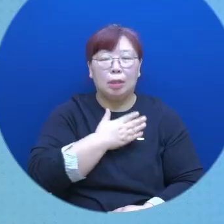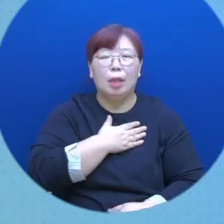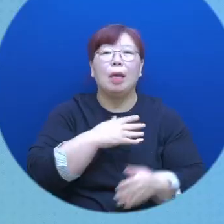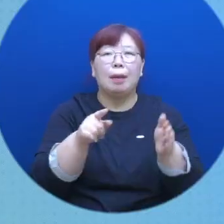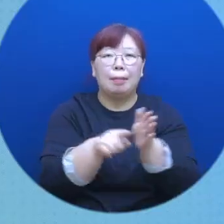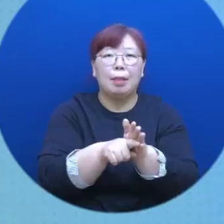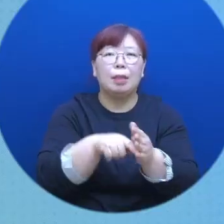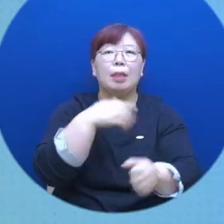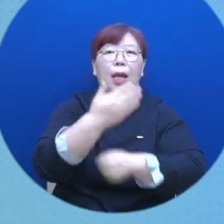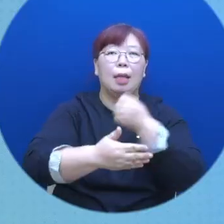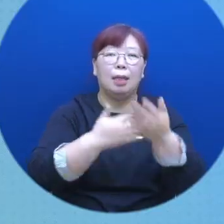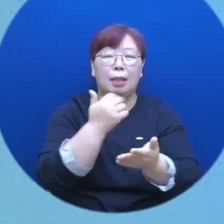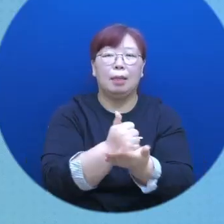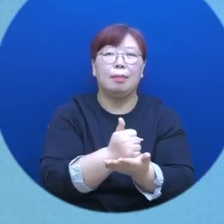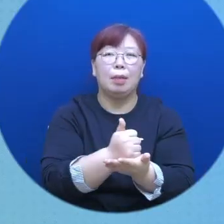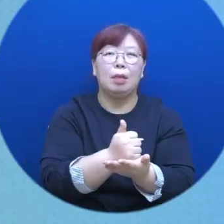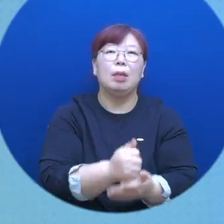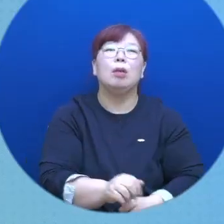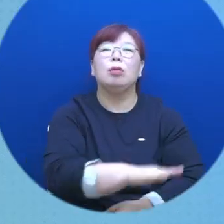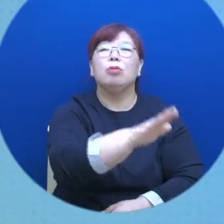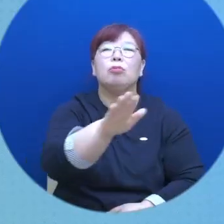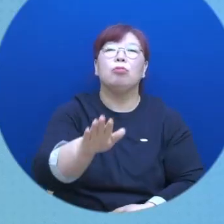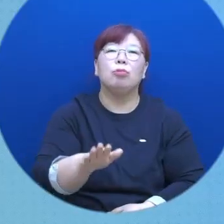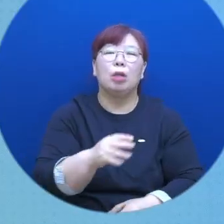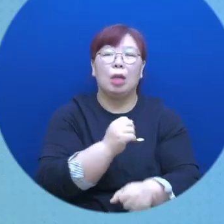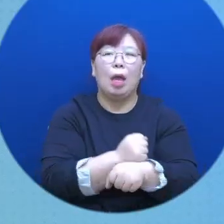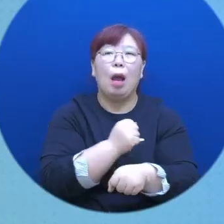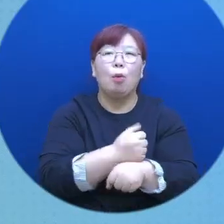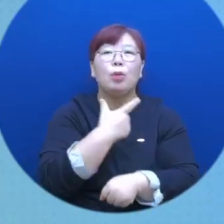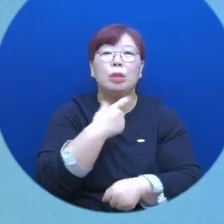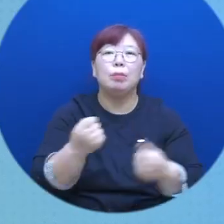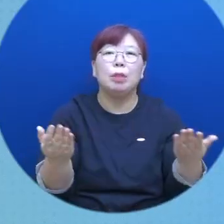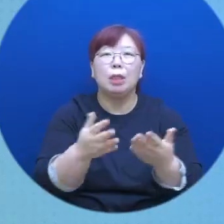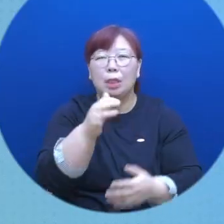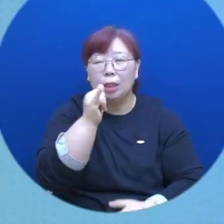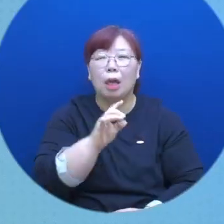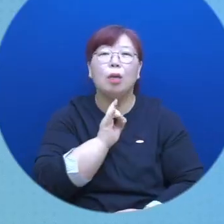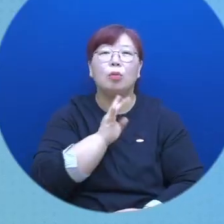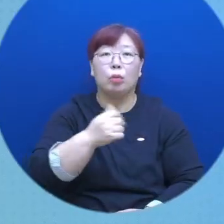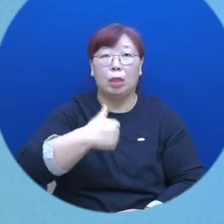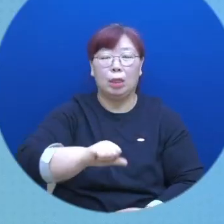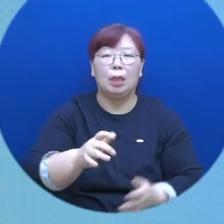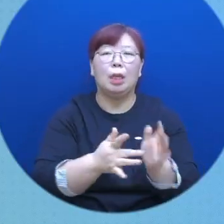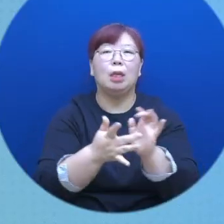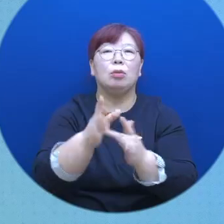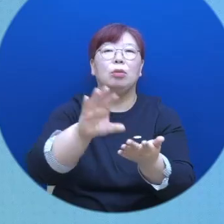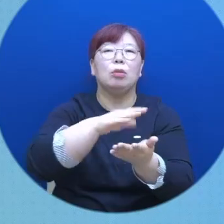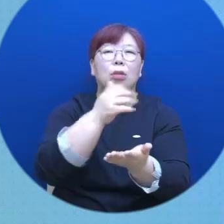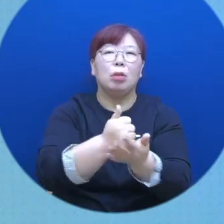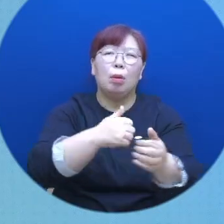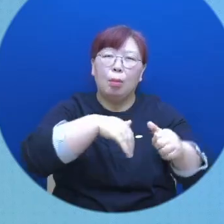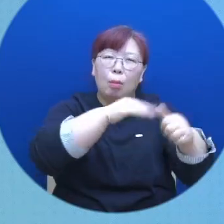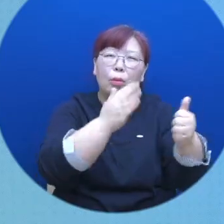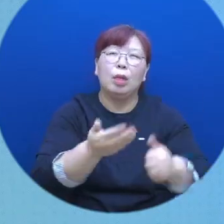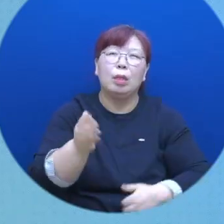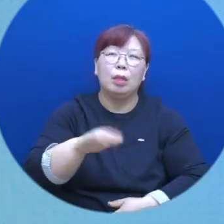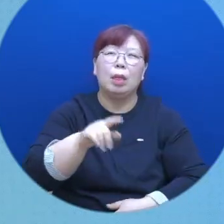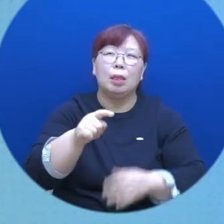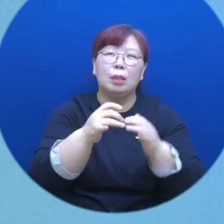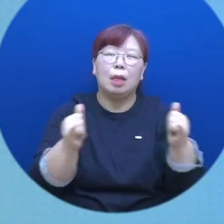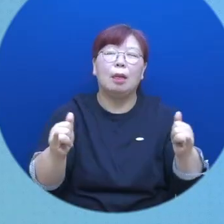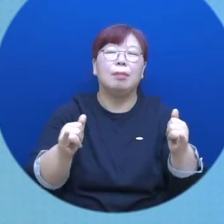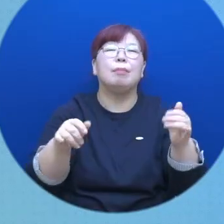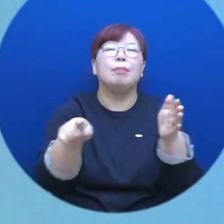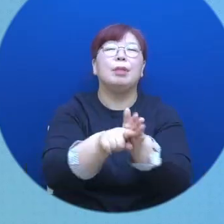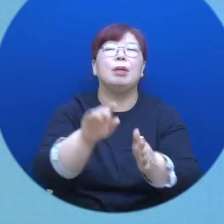하나님, 그 하나님께서 우리에게 하려고 하는 게 있다. 독생자 예수 그리스도를 보냈는데 그분을 믿어야